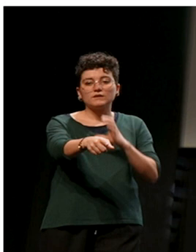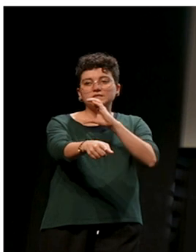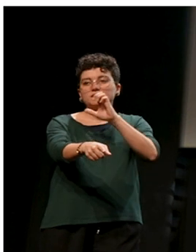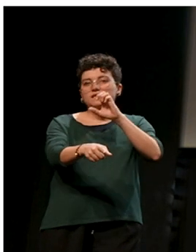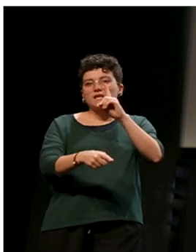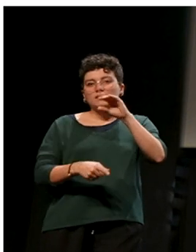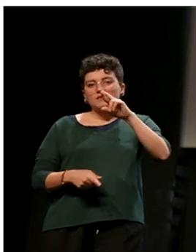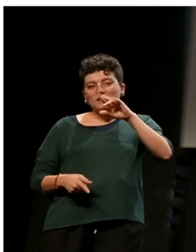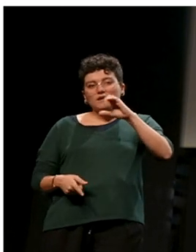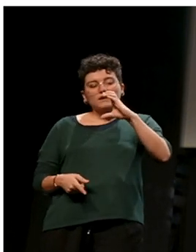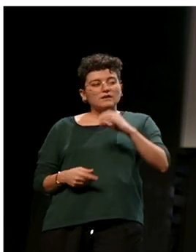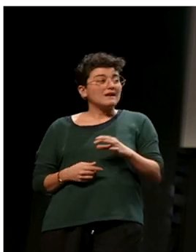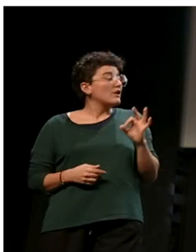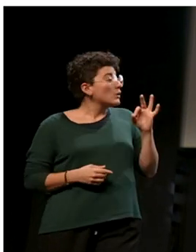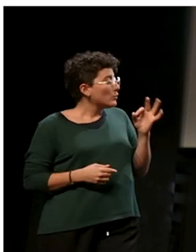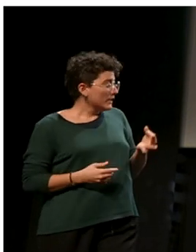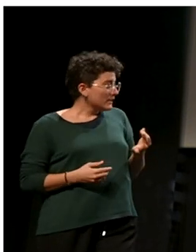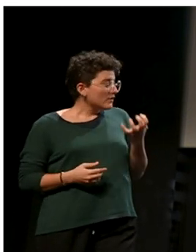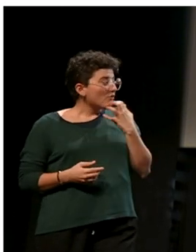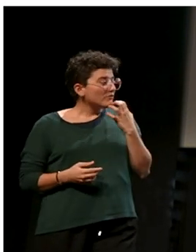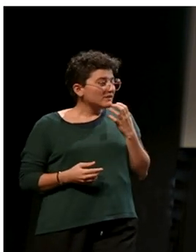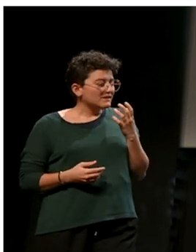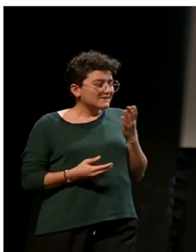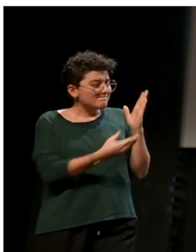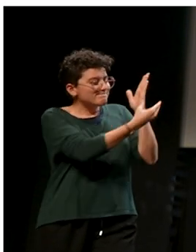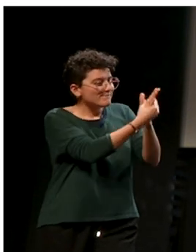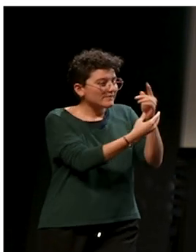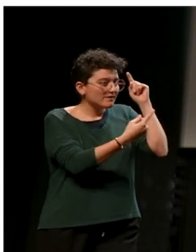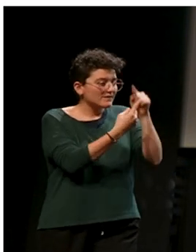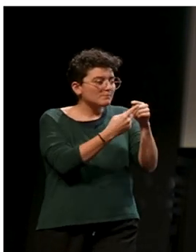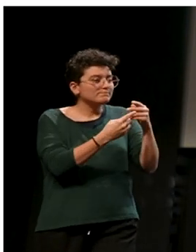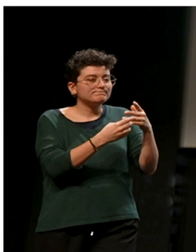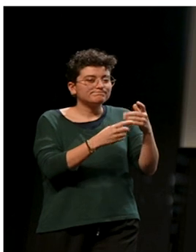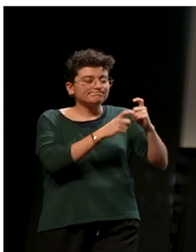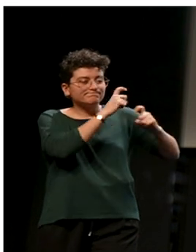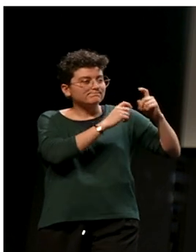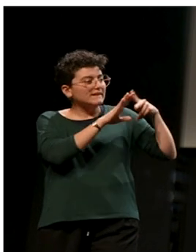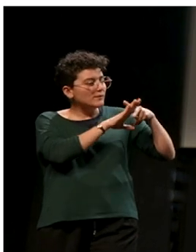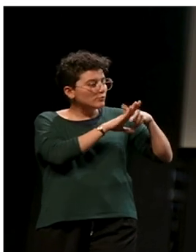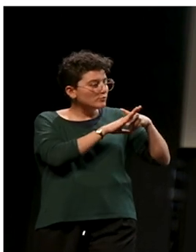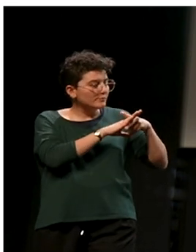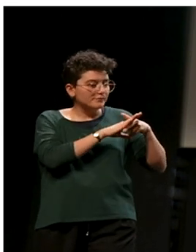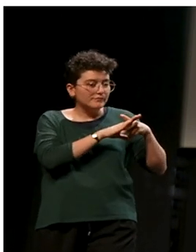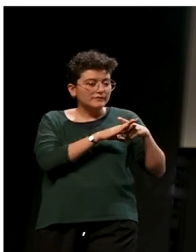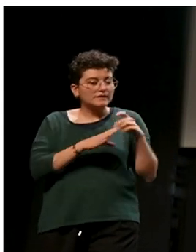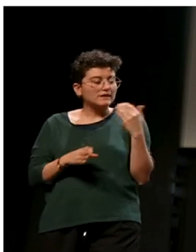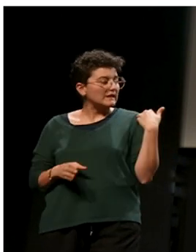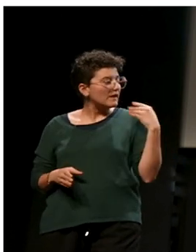quelques mots que j'ai entendus depuis le début. J'ai senti vraiment beaucoup d'émotions quand Maud a parlé en qualifiant